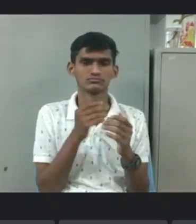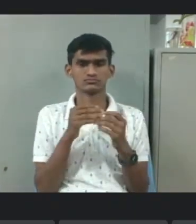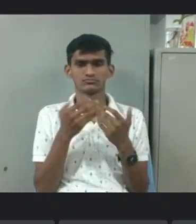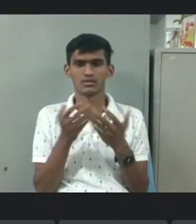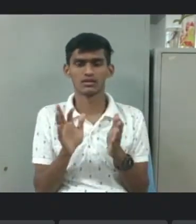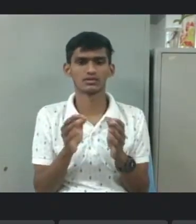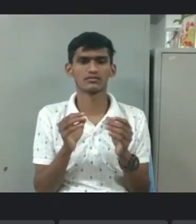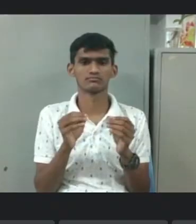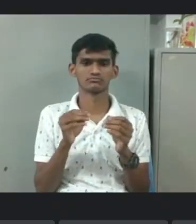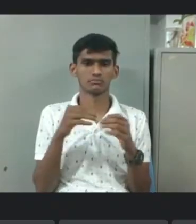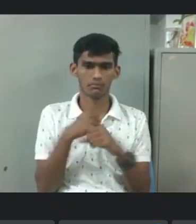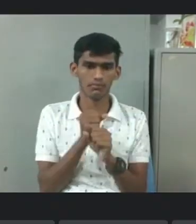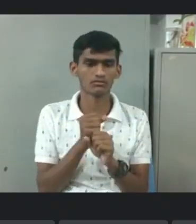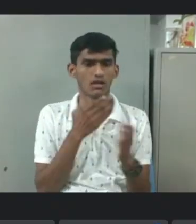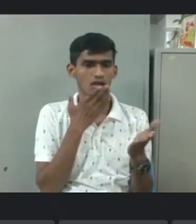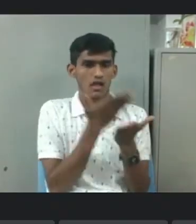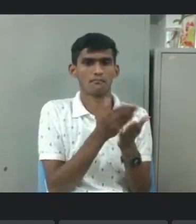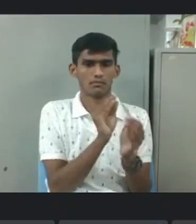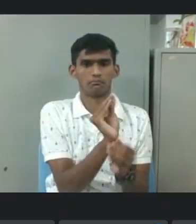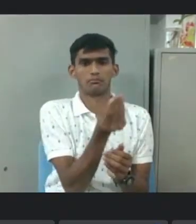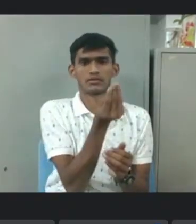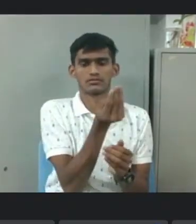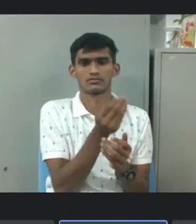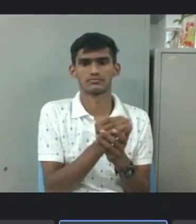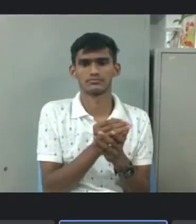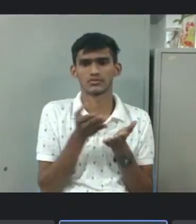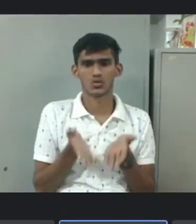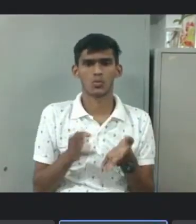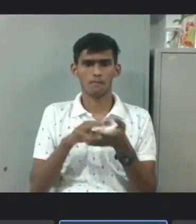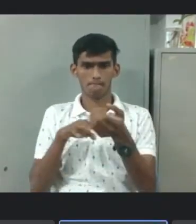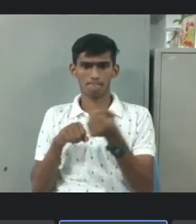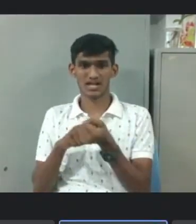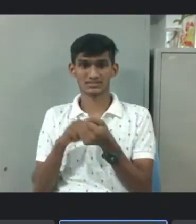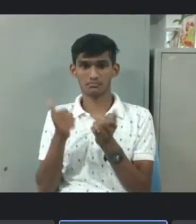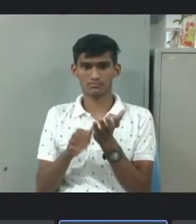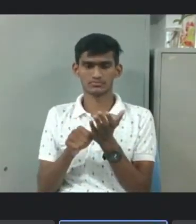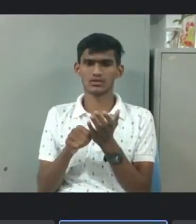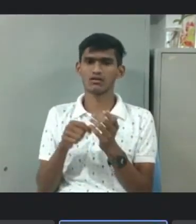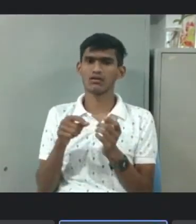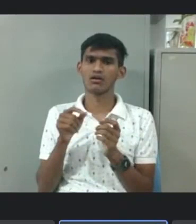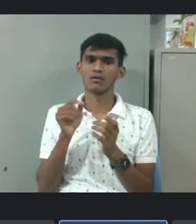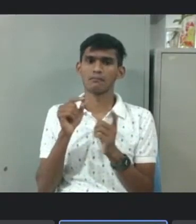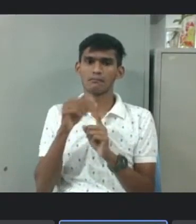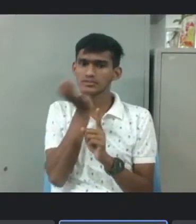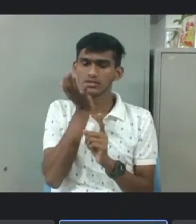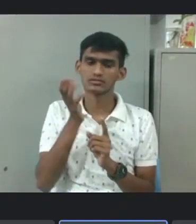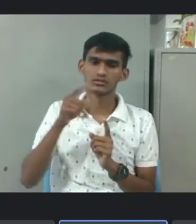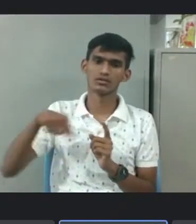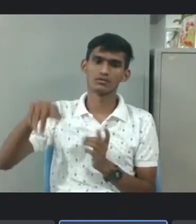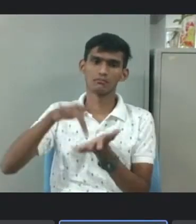കുറച്ചുകൂടി എളുപ്പമായിരിക്കും കാര്യങ്ങൾ മുന്നോട്ട് കൊണ്ടുപോകാൻ. ഇപ്പൊ മാർച്ച് മാസങ്ങളിൽ ഗ്രാമസഭ എല്ലായിടത്തും കൂടുന്നുണ്ട്. ഗ്രാമസഭയിൽ